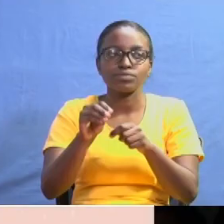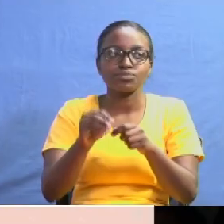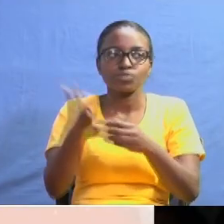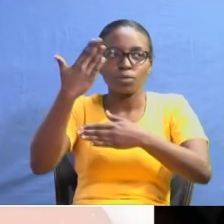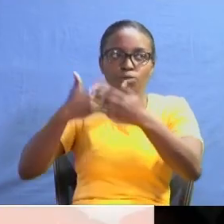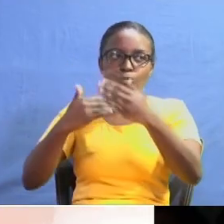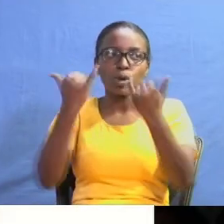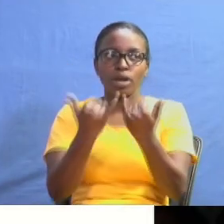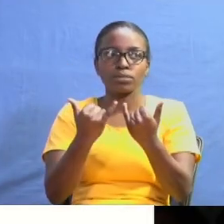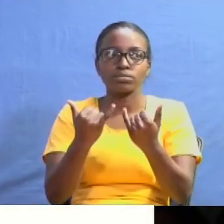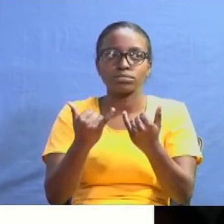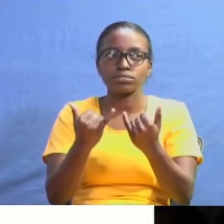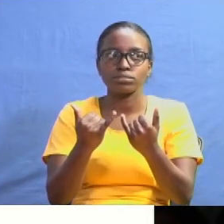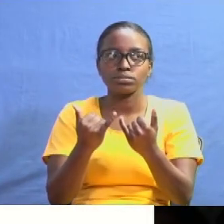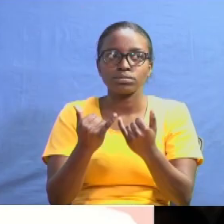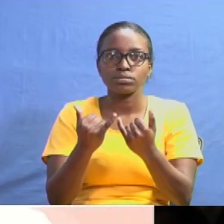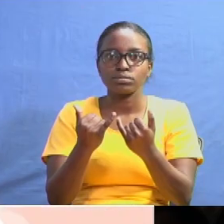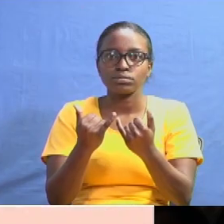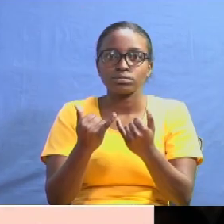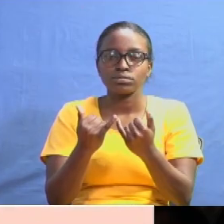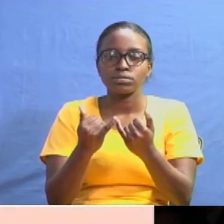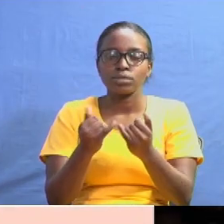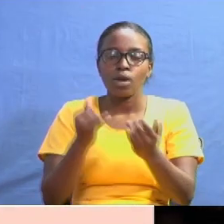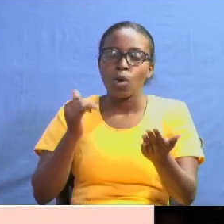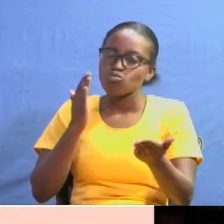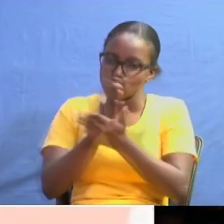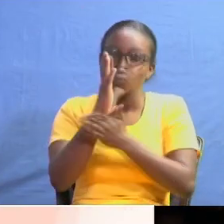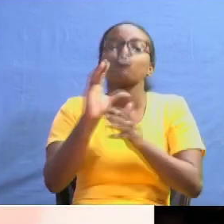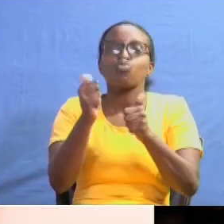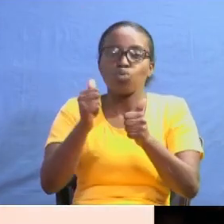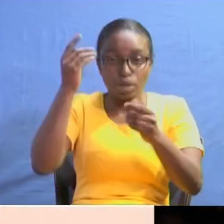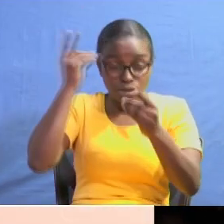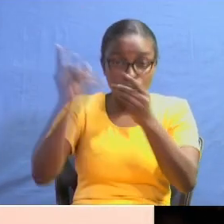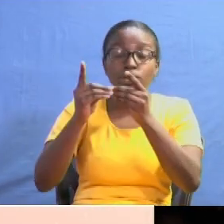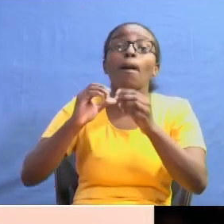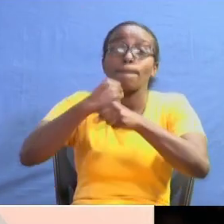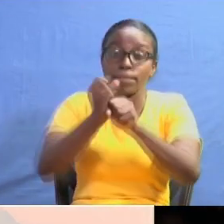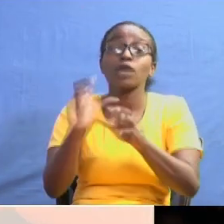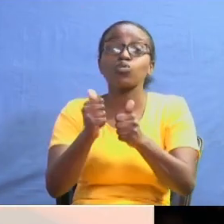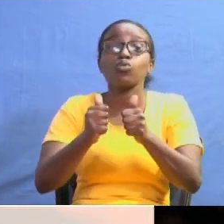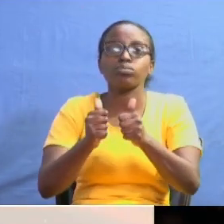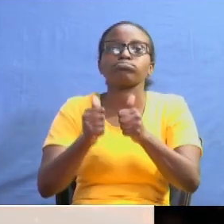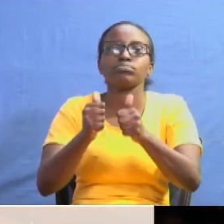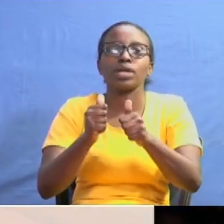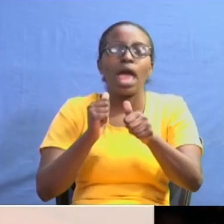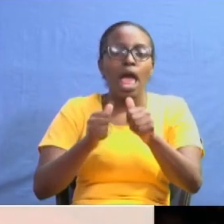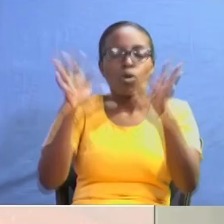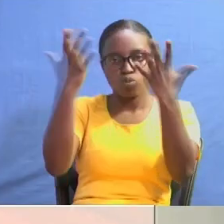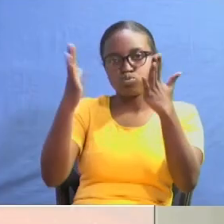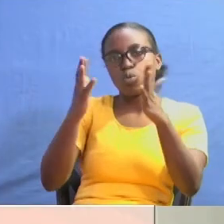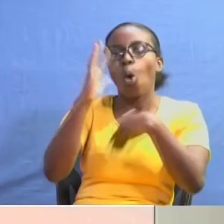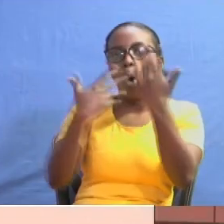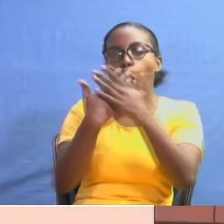now, but the right decisions need to be made anyway. We will celebrate them further down the